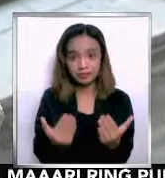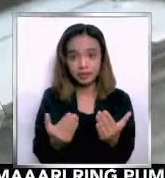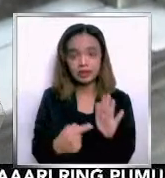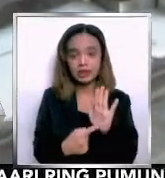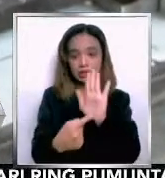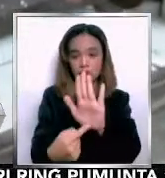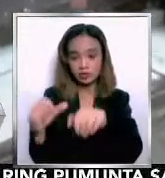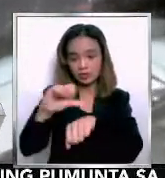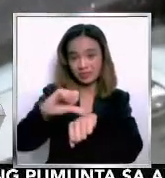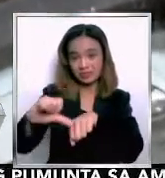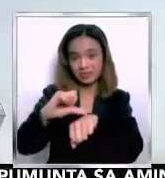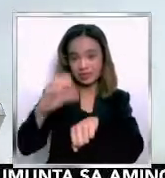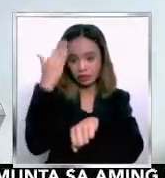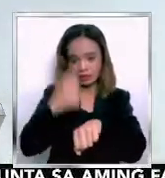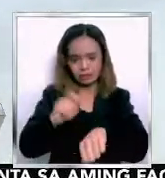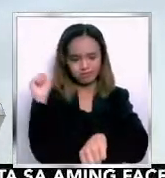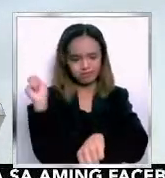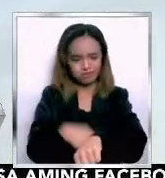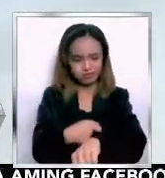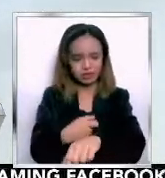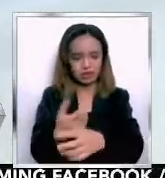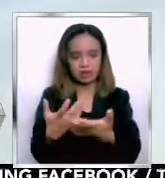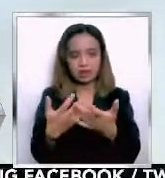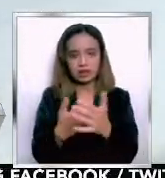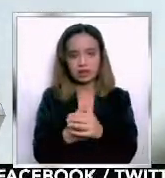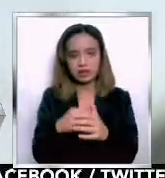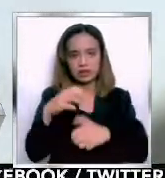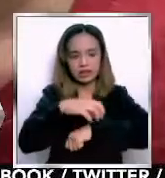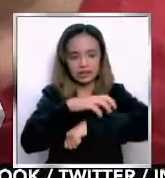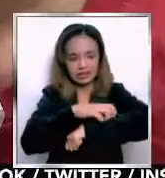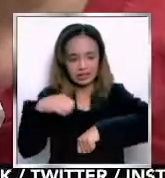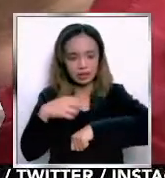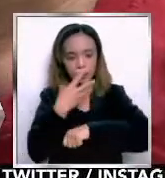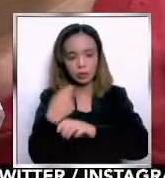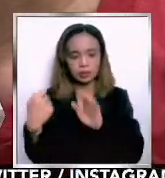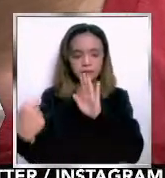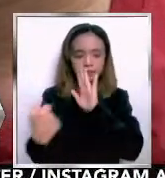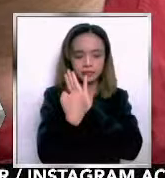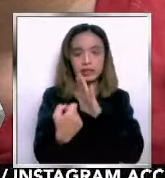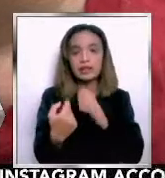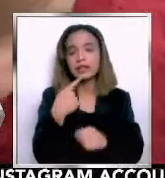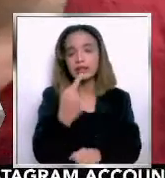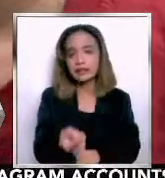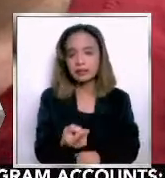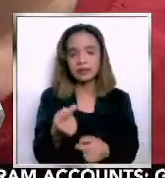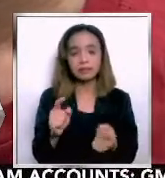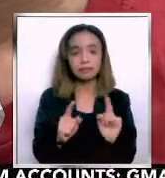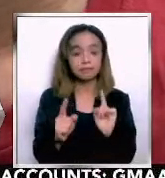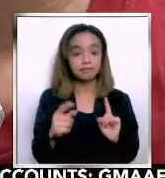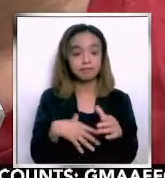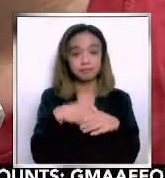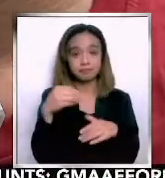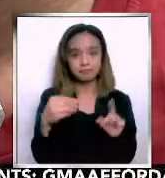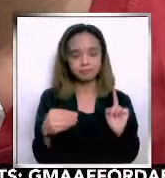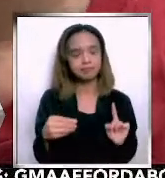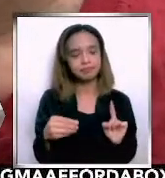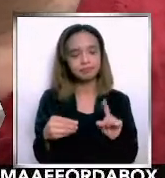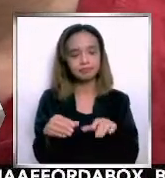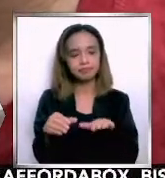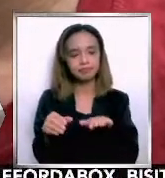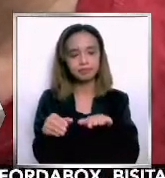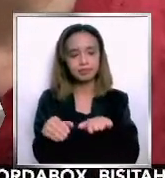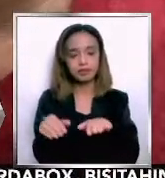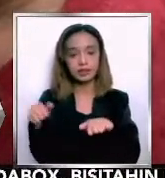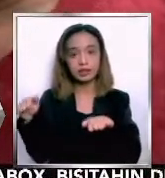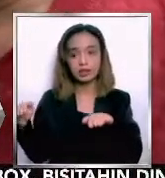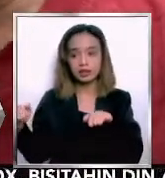matapos daw tamaan ng palakol at makalmot ng sumuntok sa kanya. Kwento niya, palabas siya noon ng Abad Santos Avenue nang dumaan sa harap